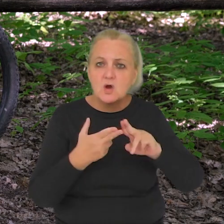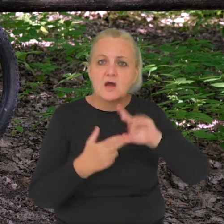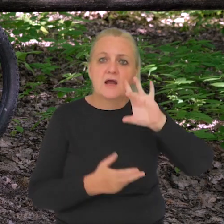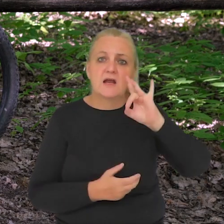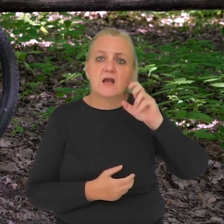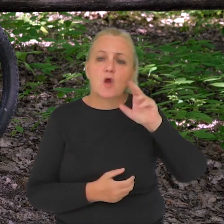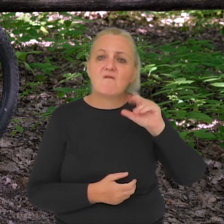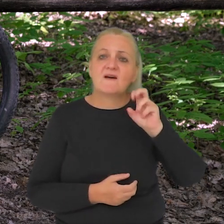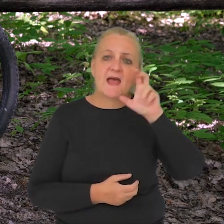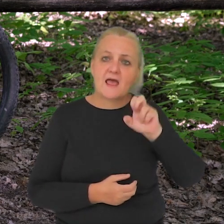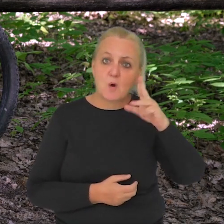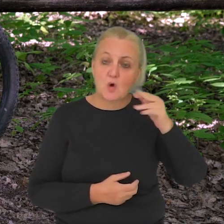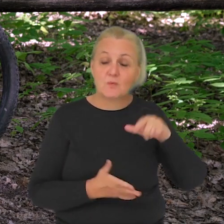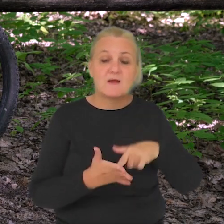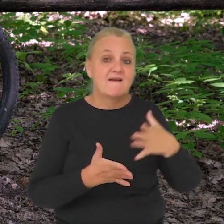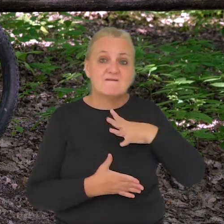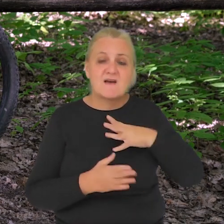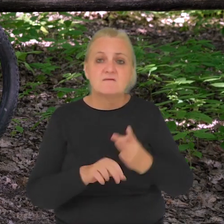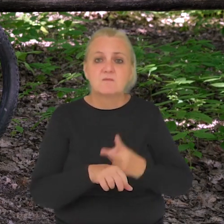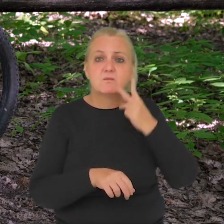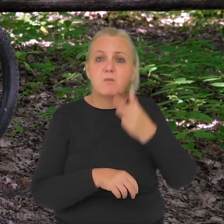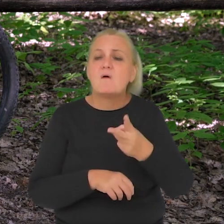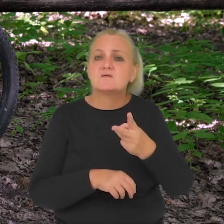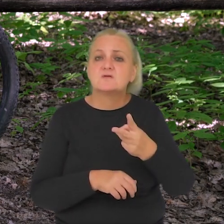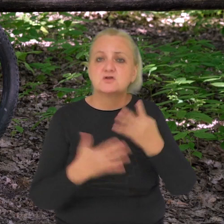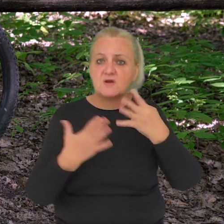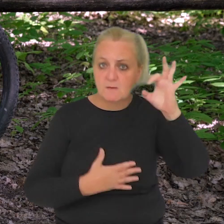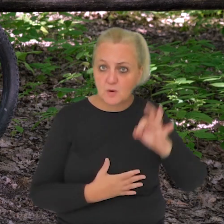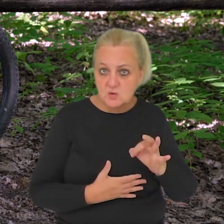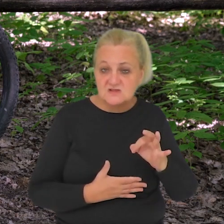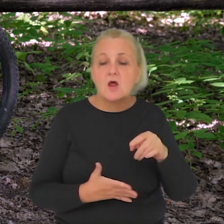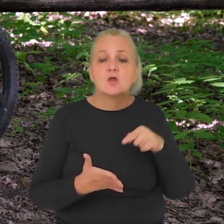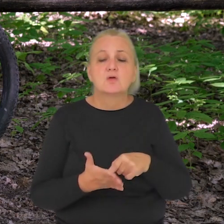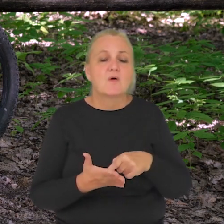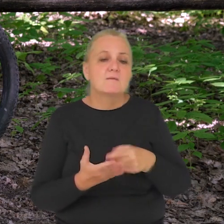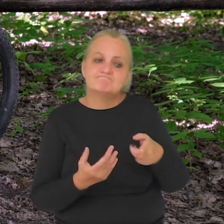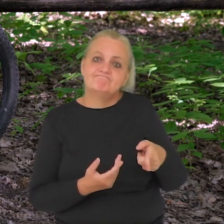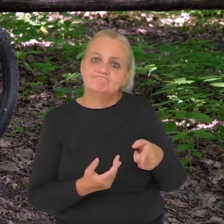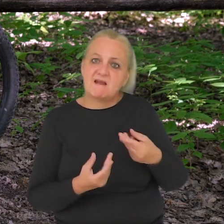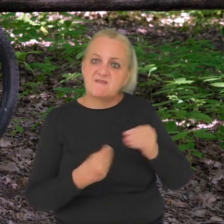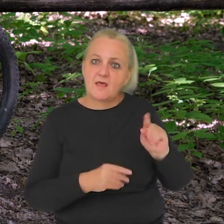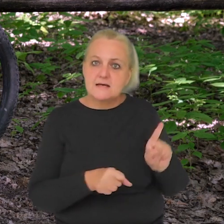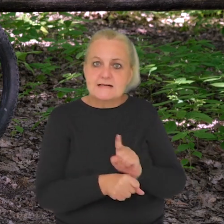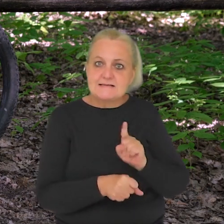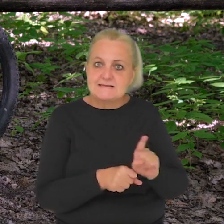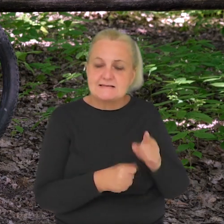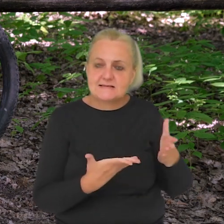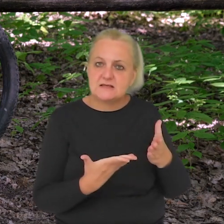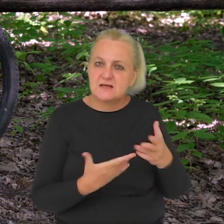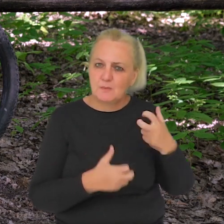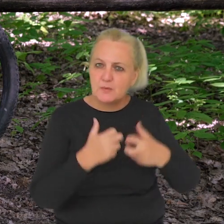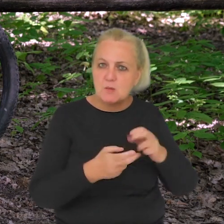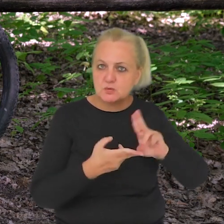przewlekłego wyrównania cukrzycy glikowaną hemoglobiną i kształtują ją w wartościach powyżej 9%, bo to zwiększa